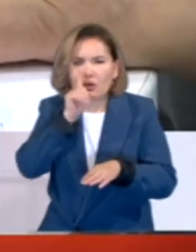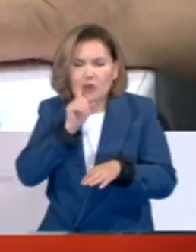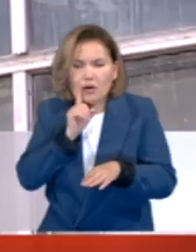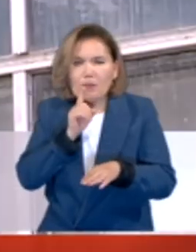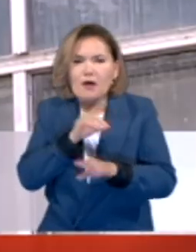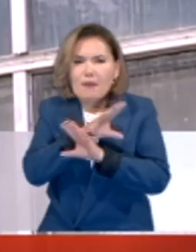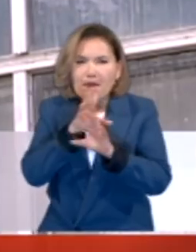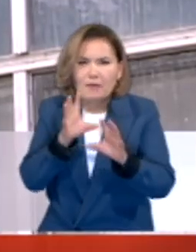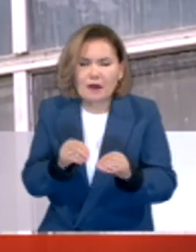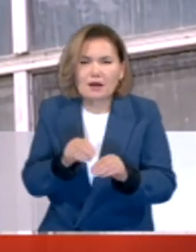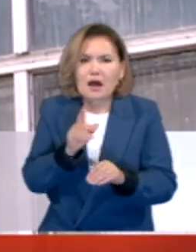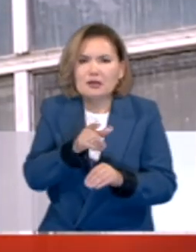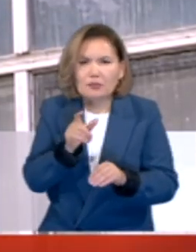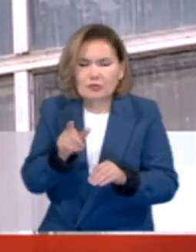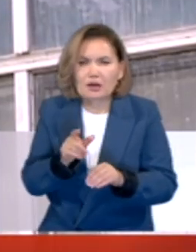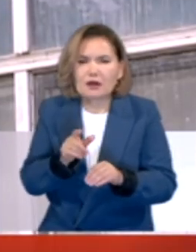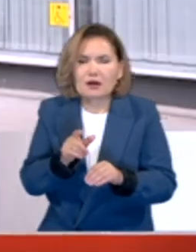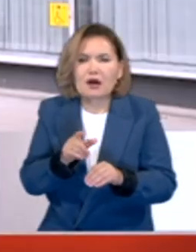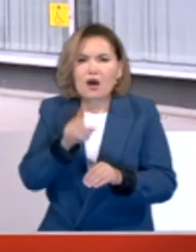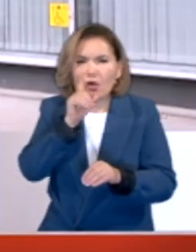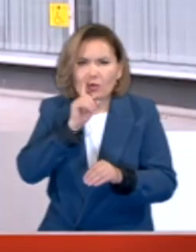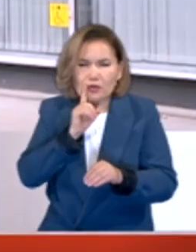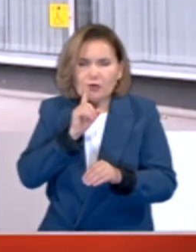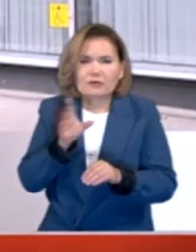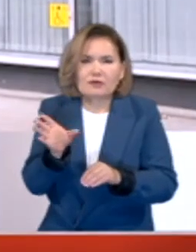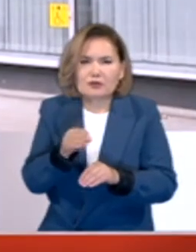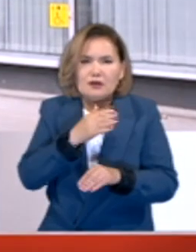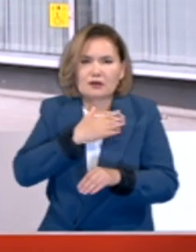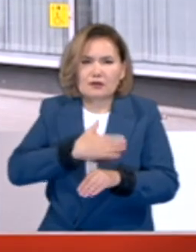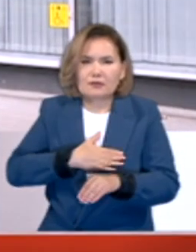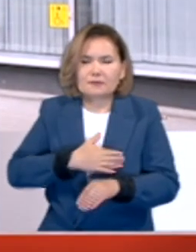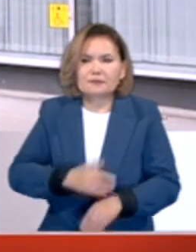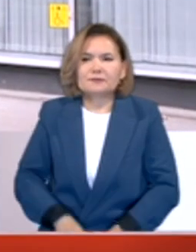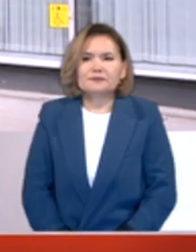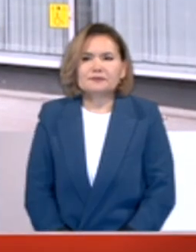өтінішінен кейін қабылданған шешім екен. Әйгерім Ердәулет, Бауыржан Сәлімеке, Ұлттық арна, Алматы.